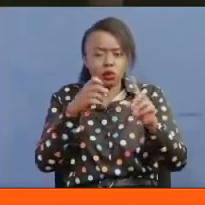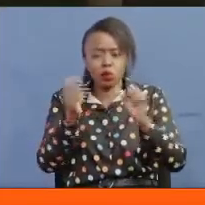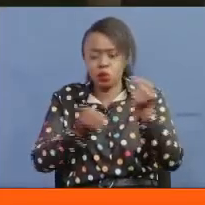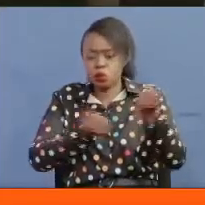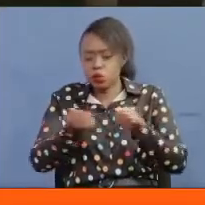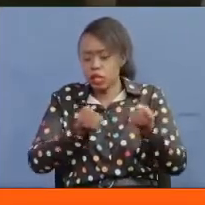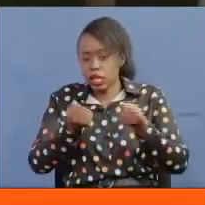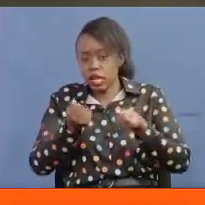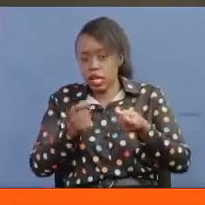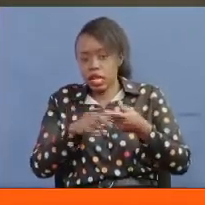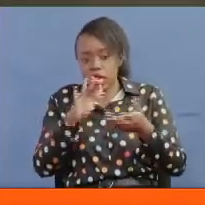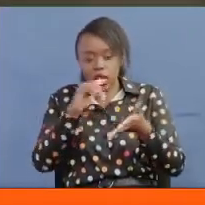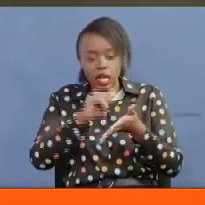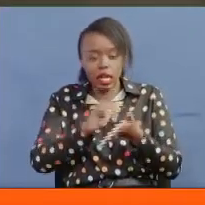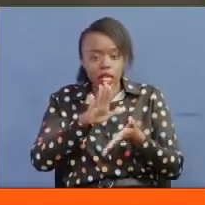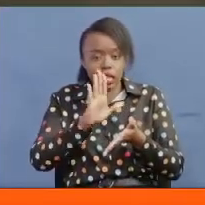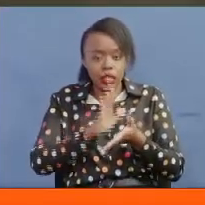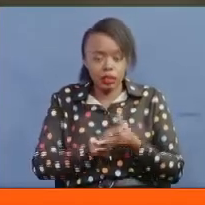Land Cruiser.